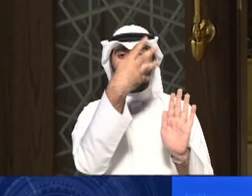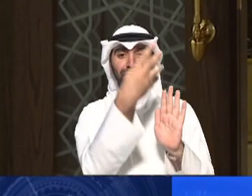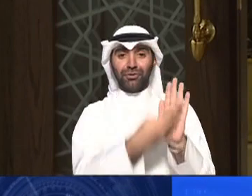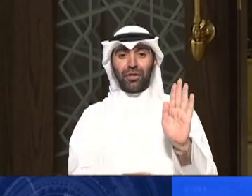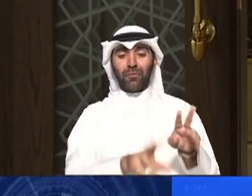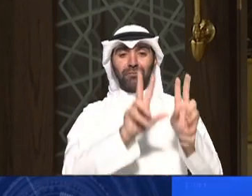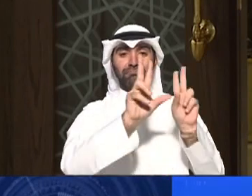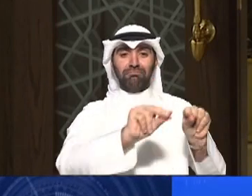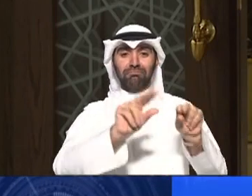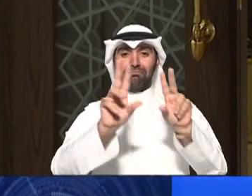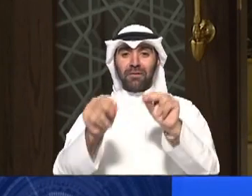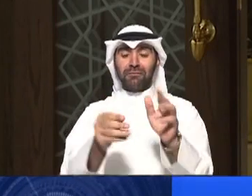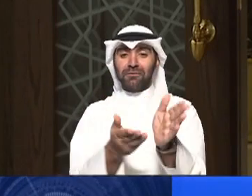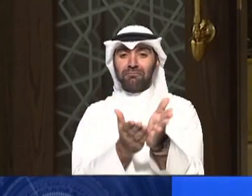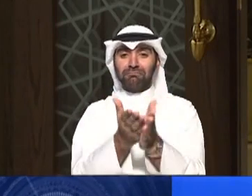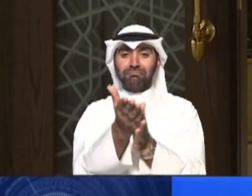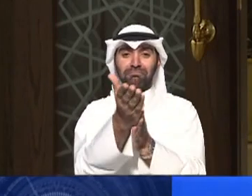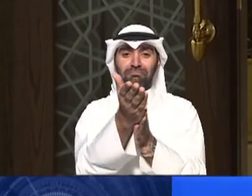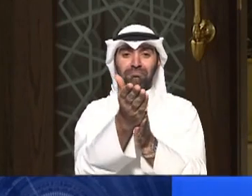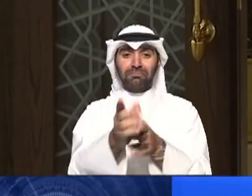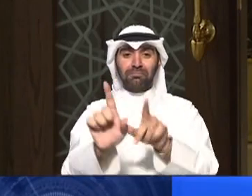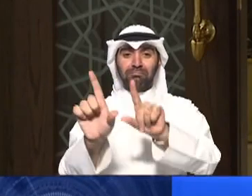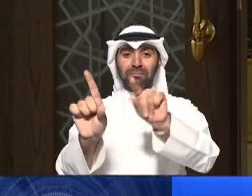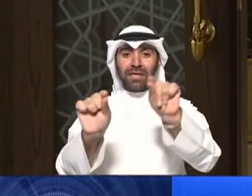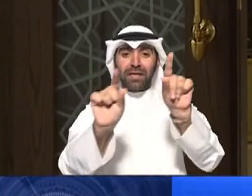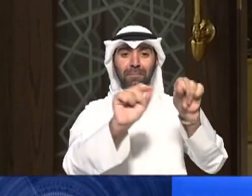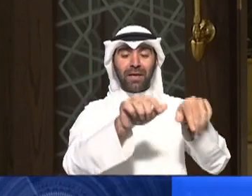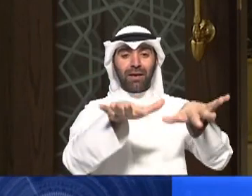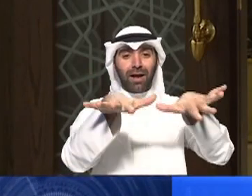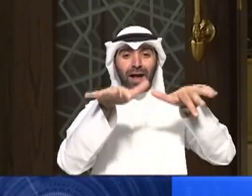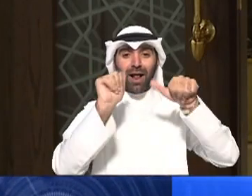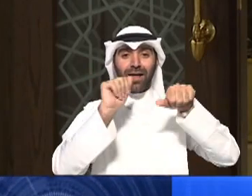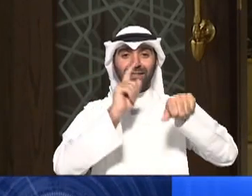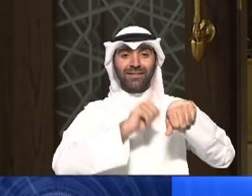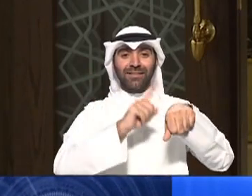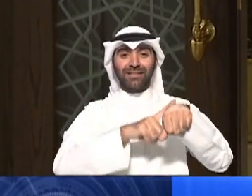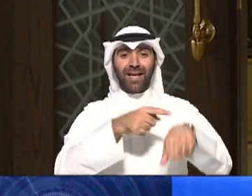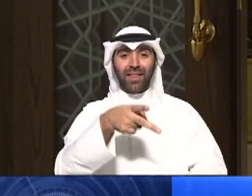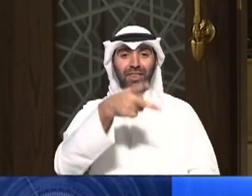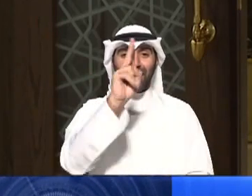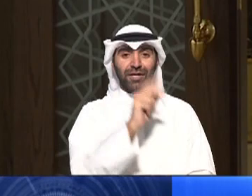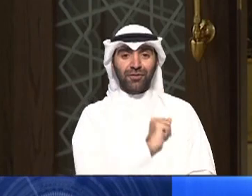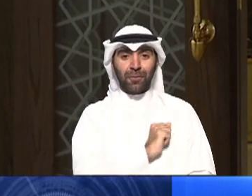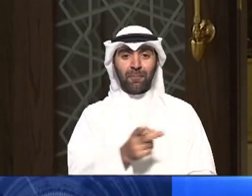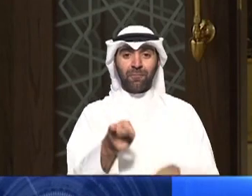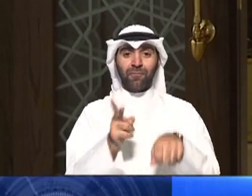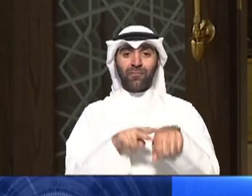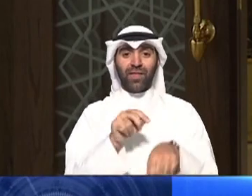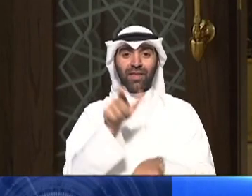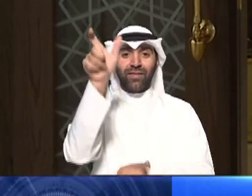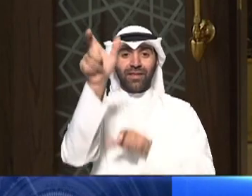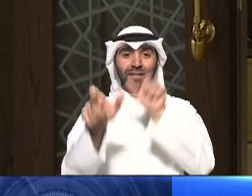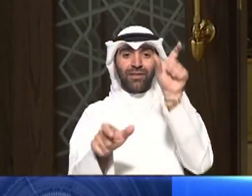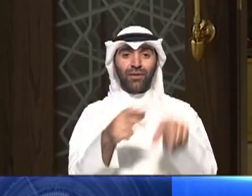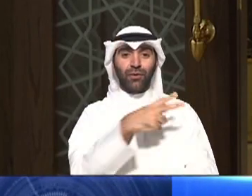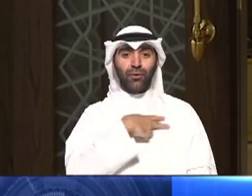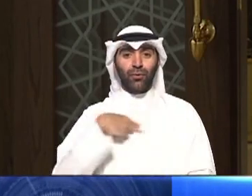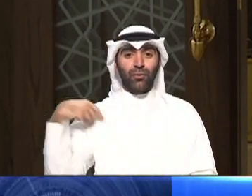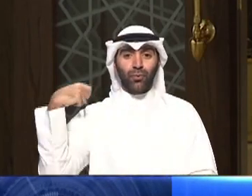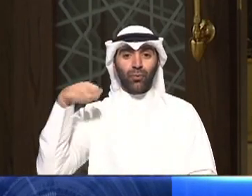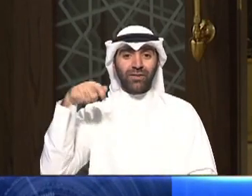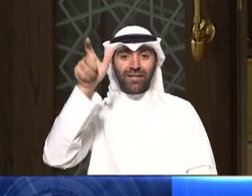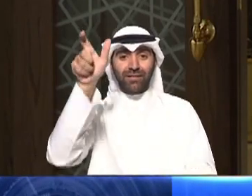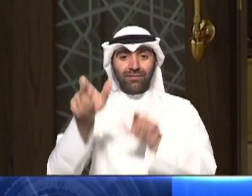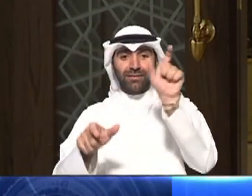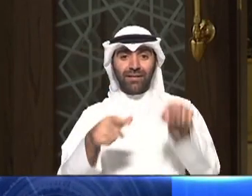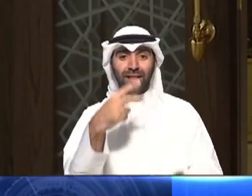أعمالها ما يتم مناقشته اليوم. طلبي طرح الثقة موجودين اليوم، وذلك بعد أن انتهت الاستجوابات في الأسبوع